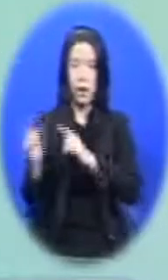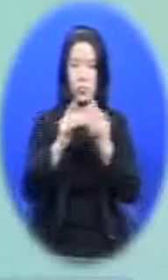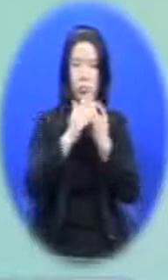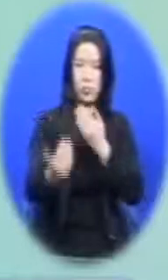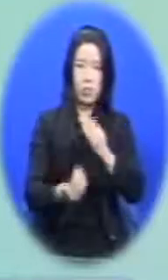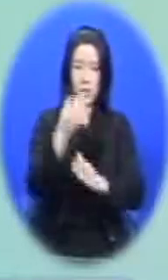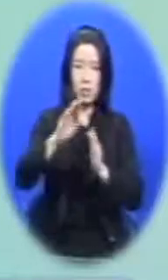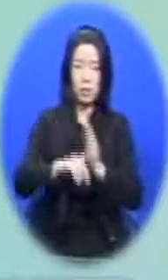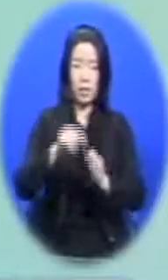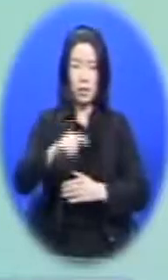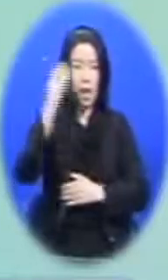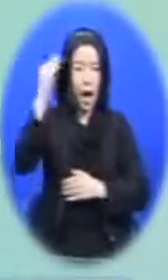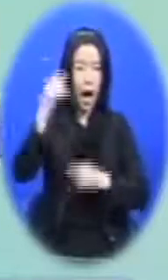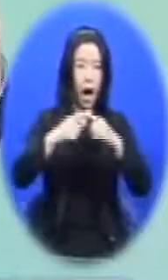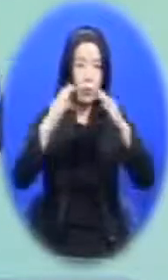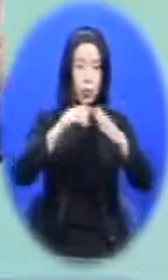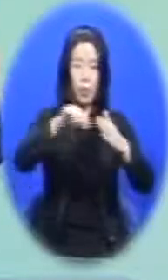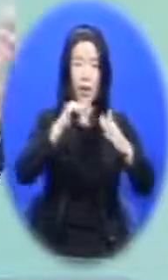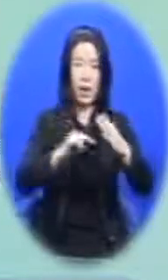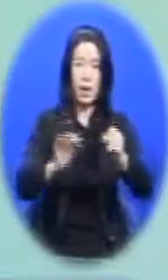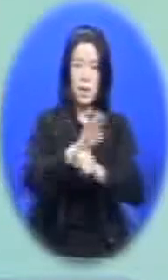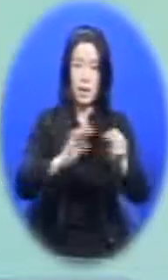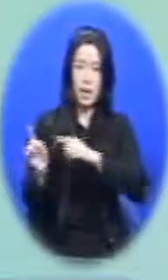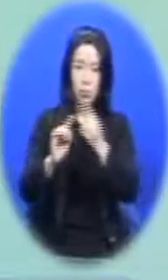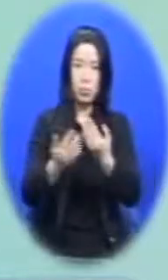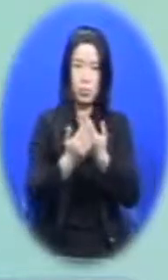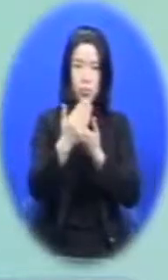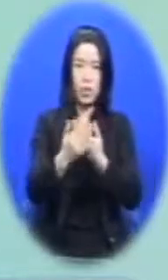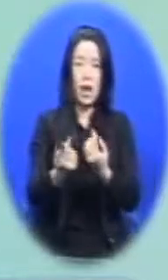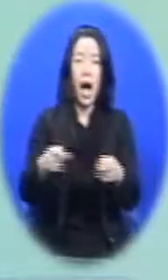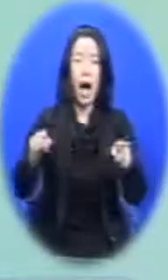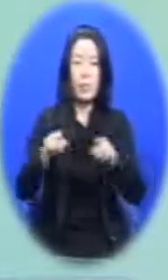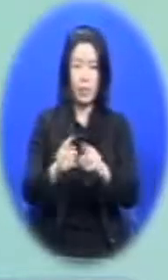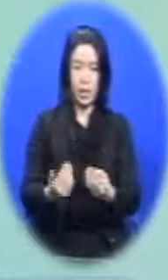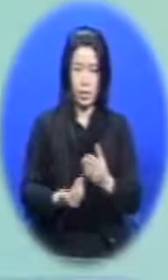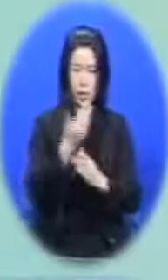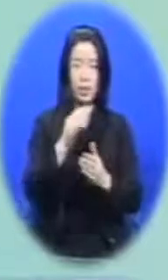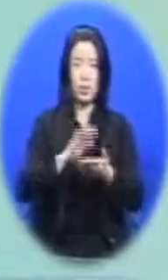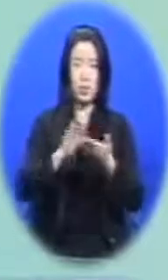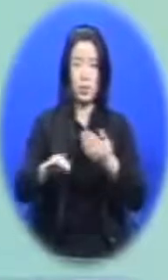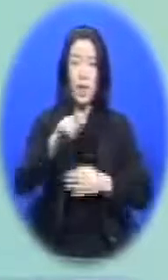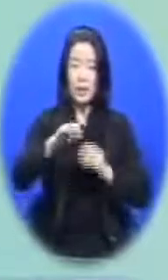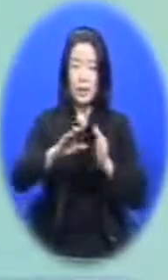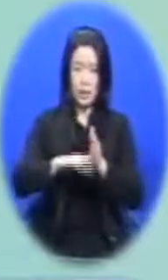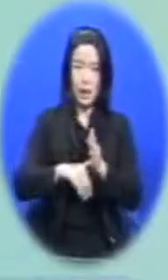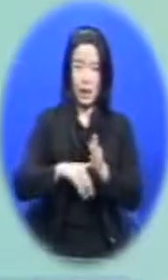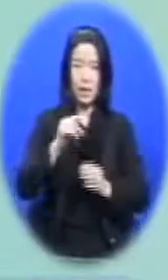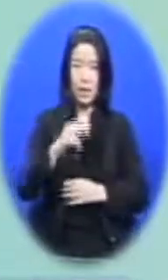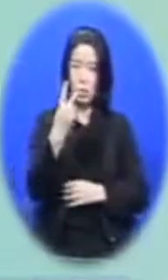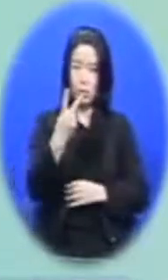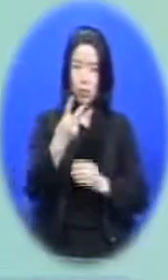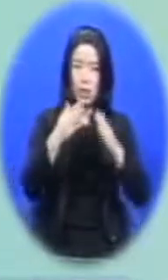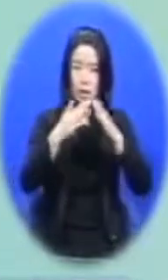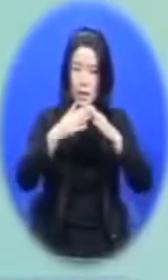그때 한국 교회 안에 사랑의 부흥이 같이 일어났습니다. 그때 당시에 이 두 집